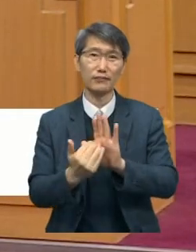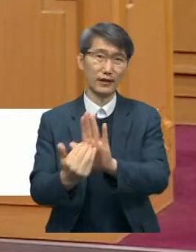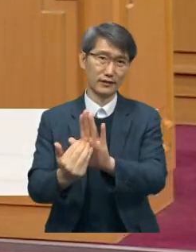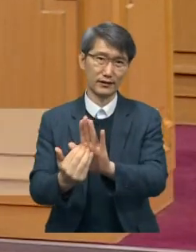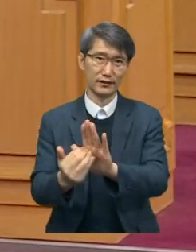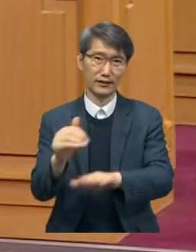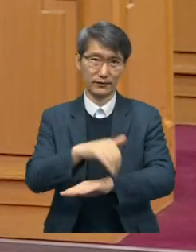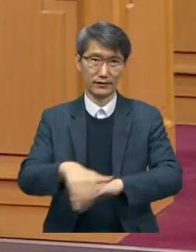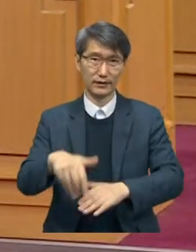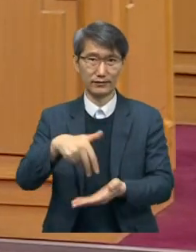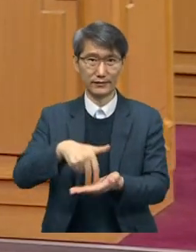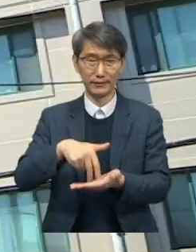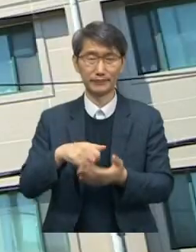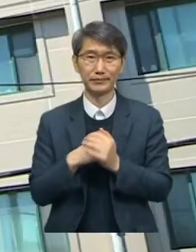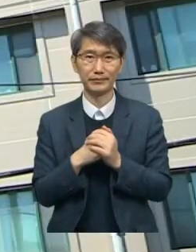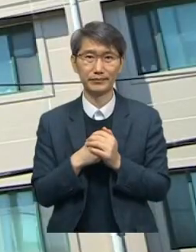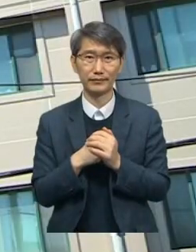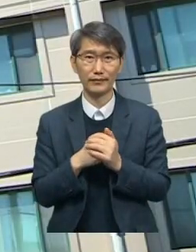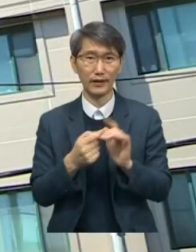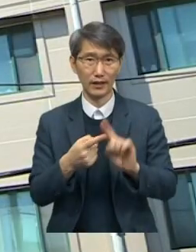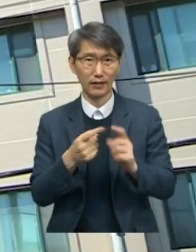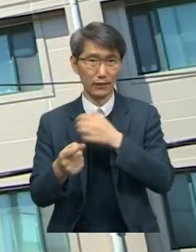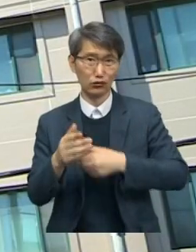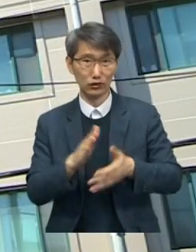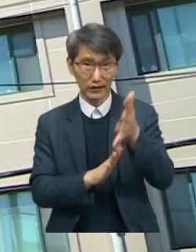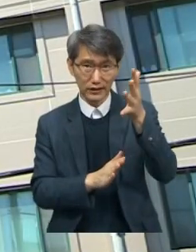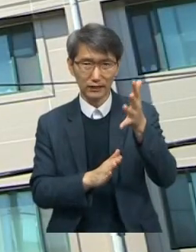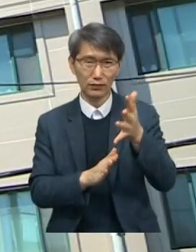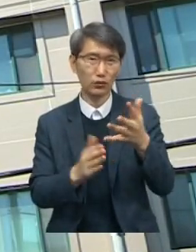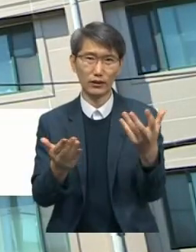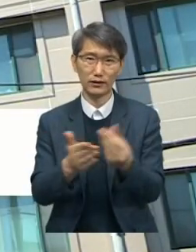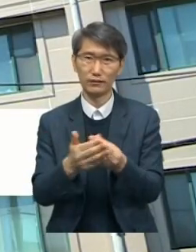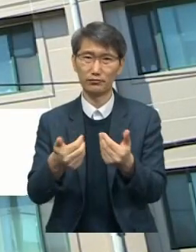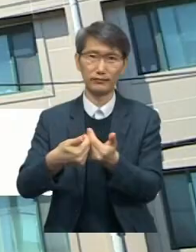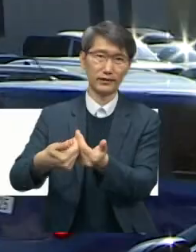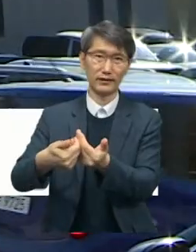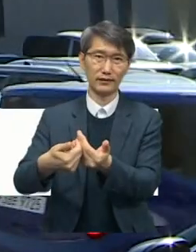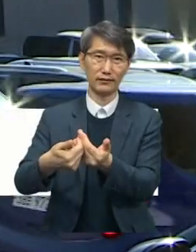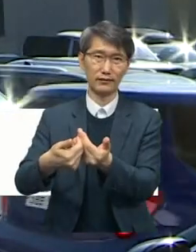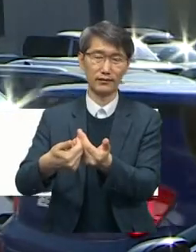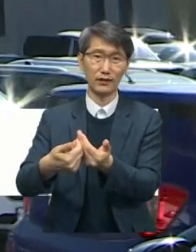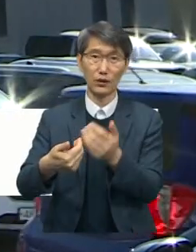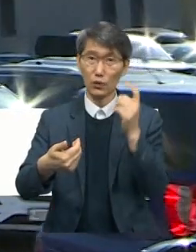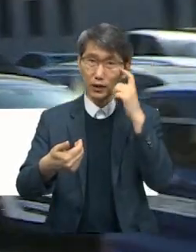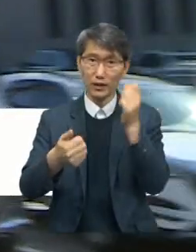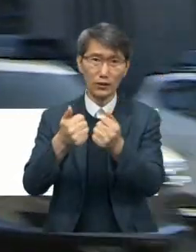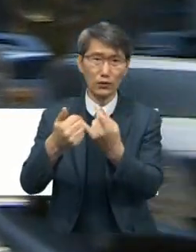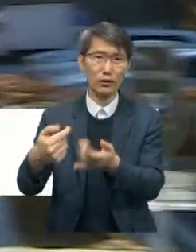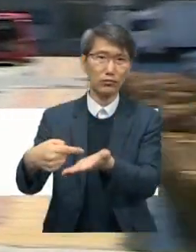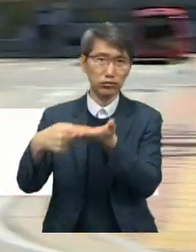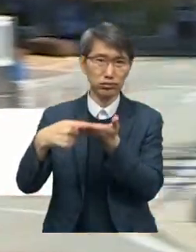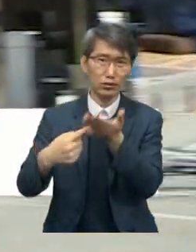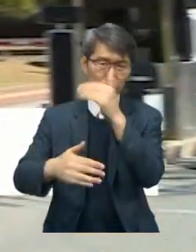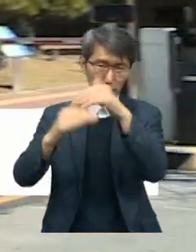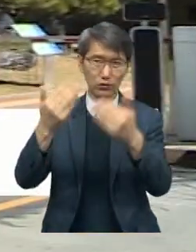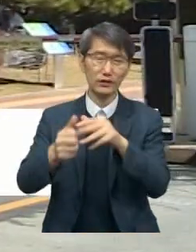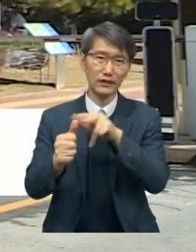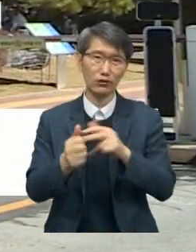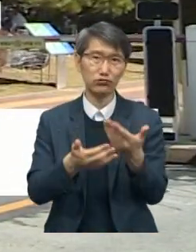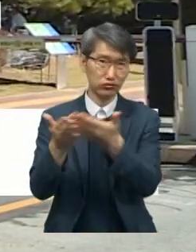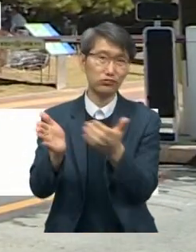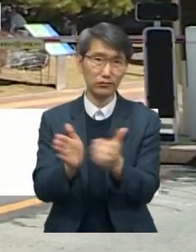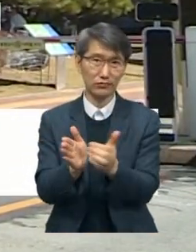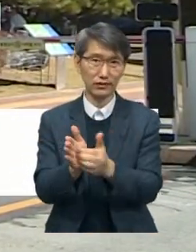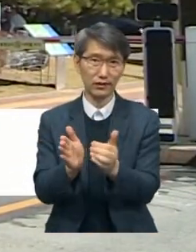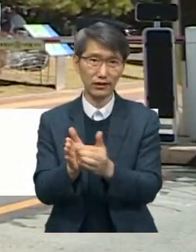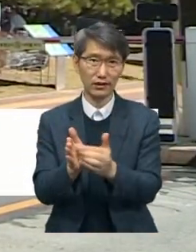대책을 마련하겠다는 입장입니다. 이에 대해 파주시는 전면 반박하고 나섰습니다. 의회로부터 요구받은 모든 자료를